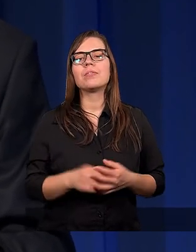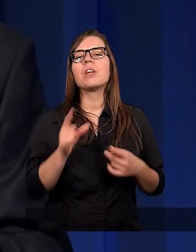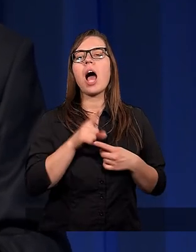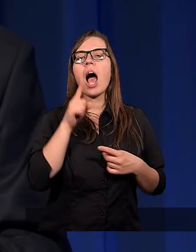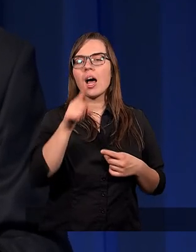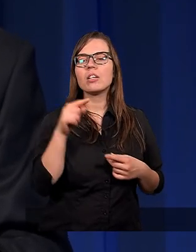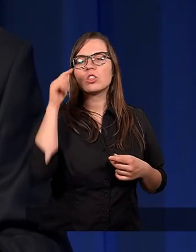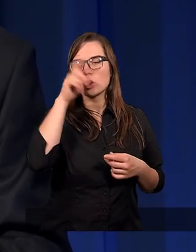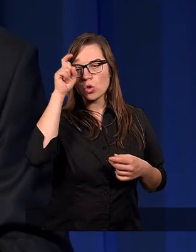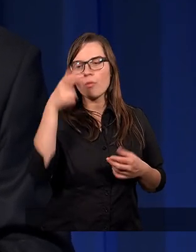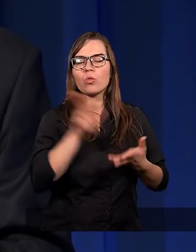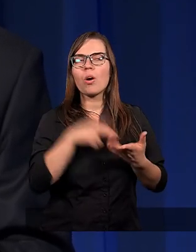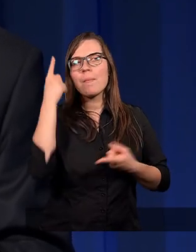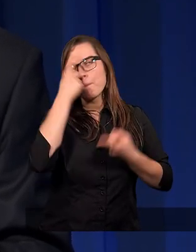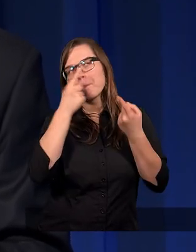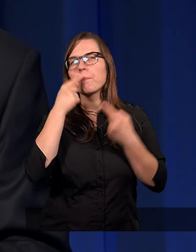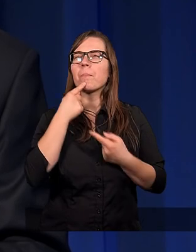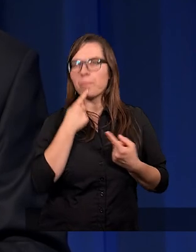Ale wyobraźmy sobie człowieka, który myśli tak.